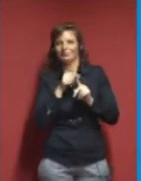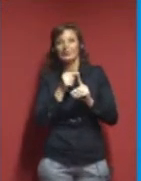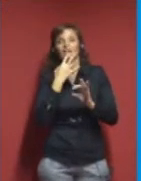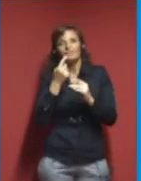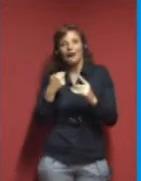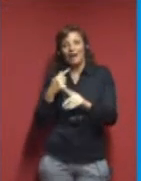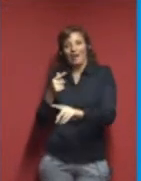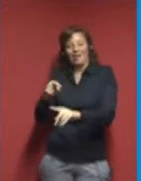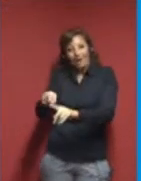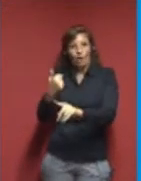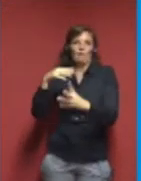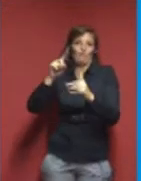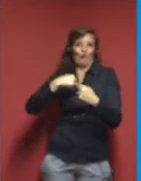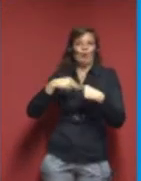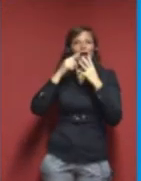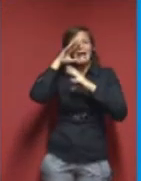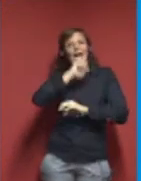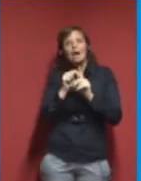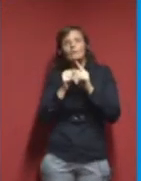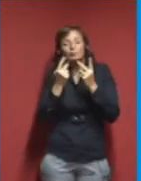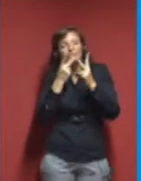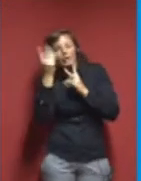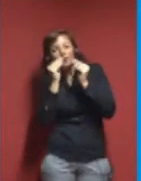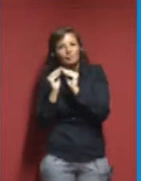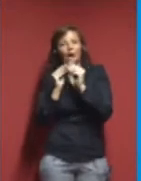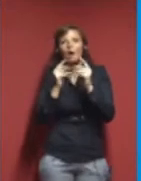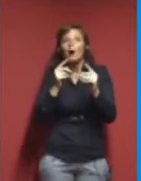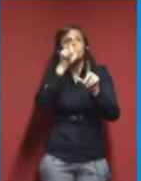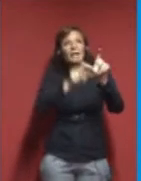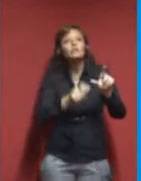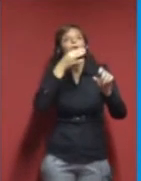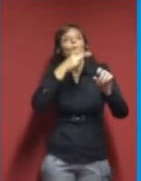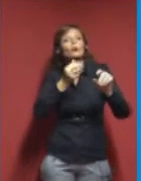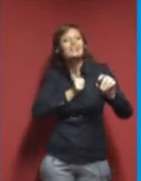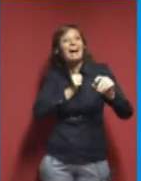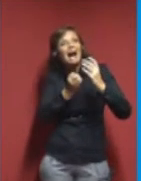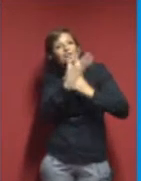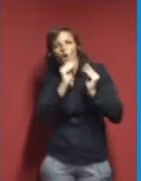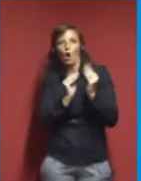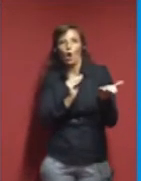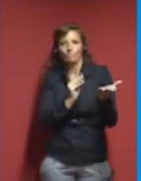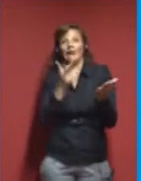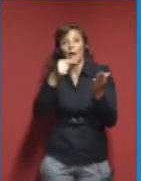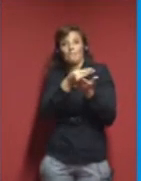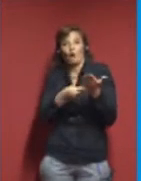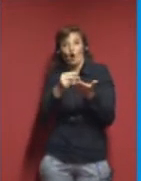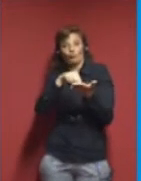poter consentire alle persone di fare tutto questo. Questo è un progetto